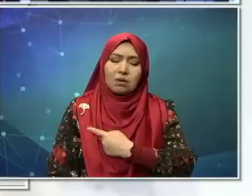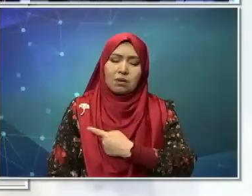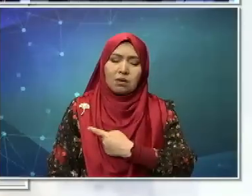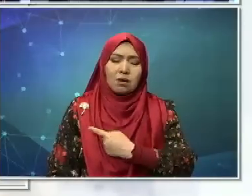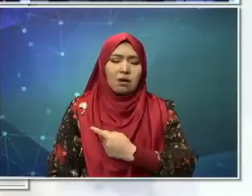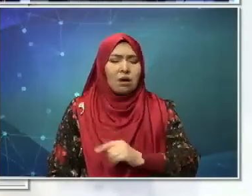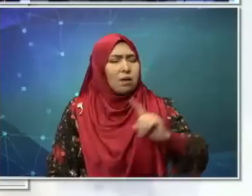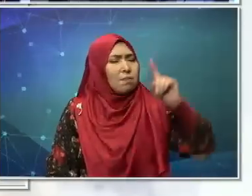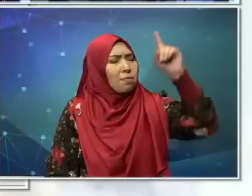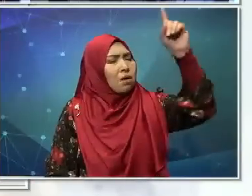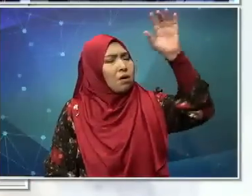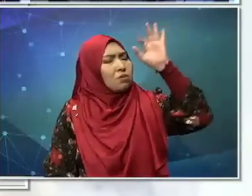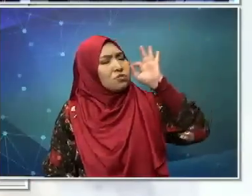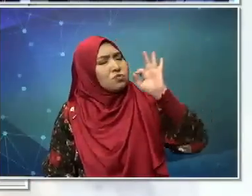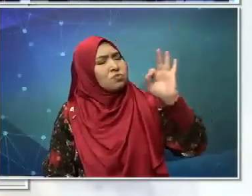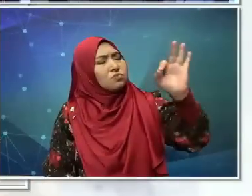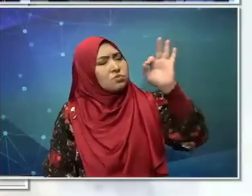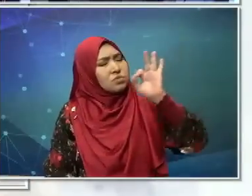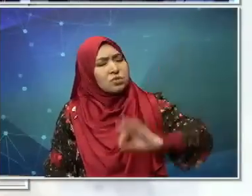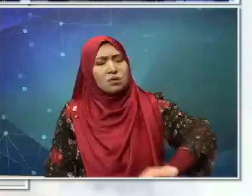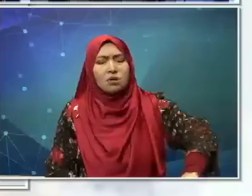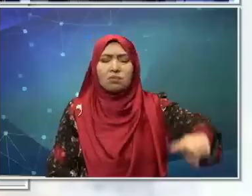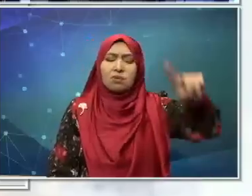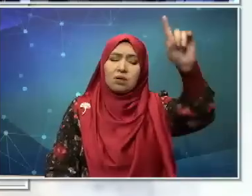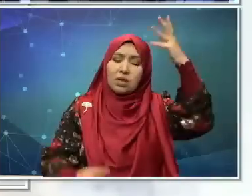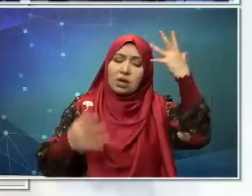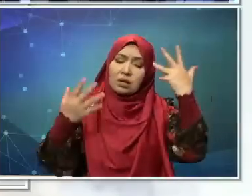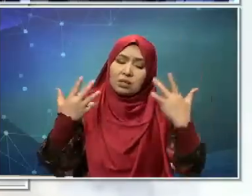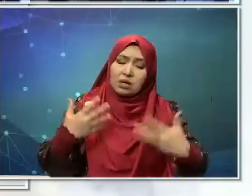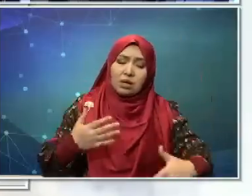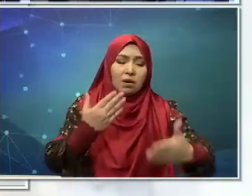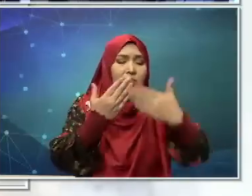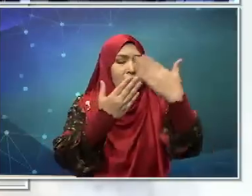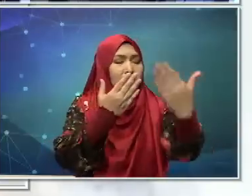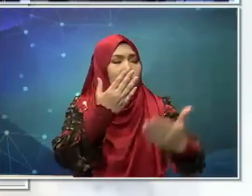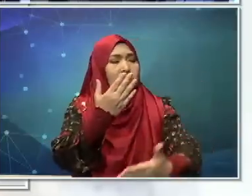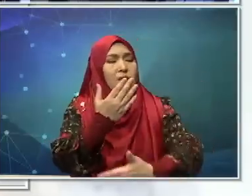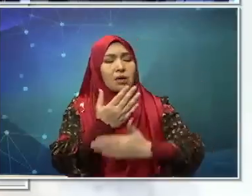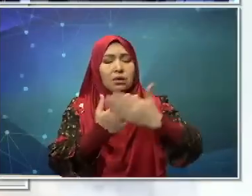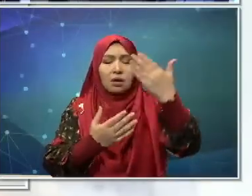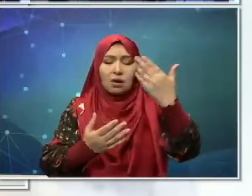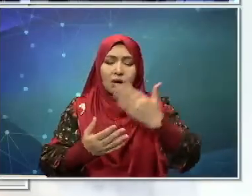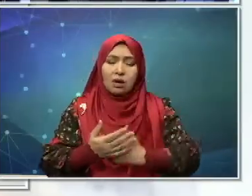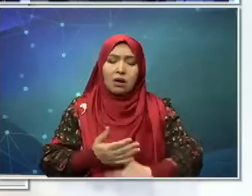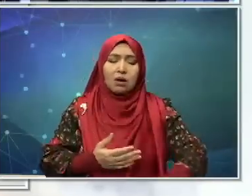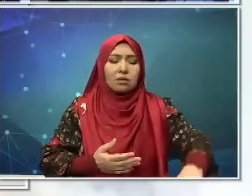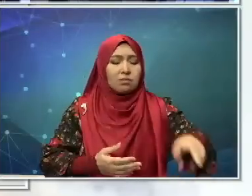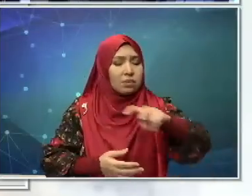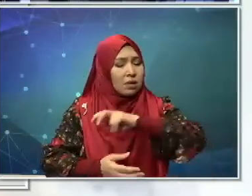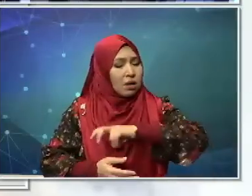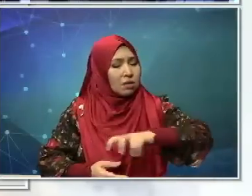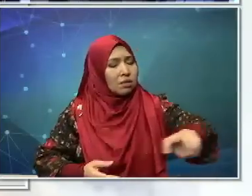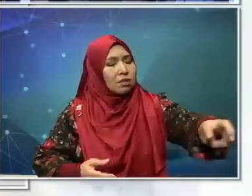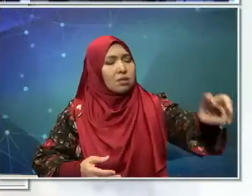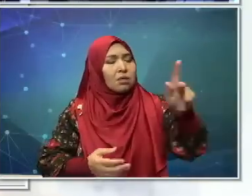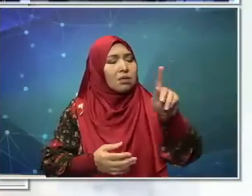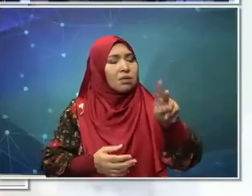Hai Subhanallah yaumu holana khaza